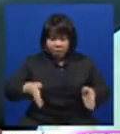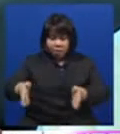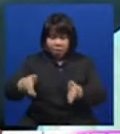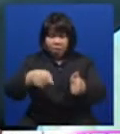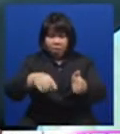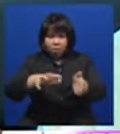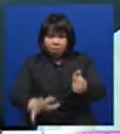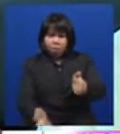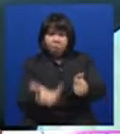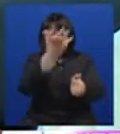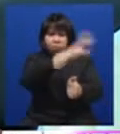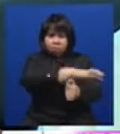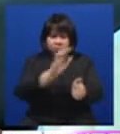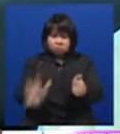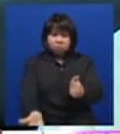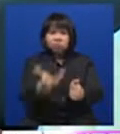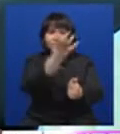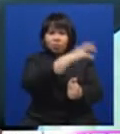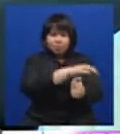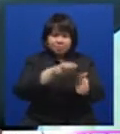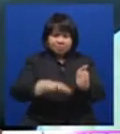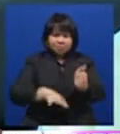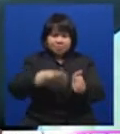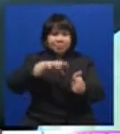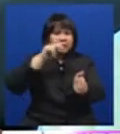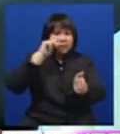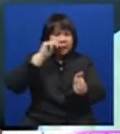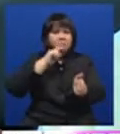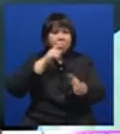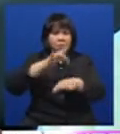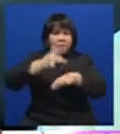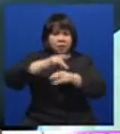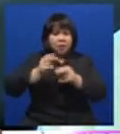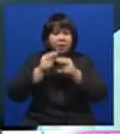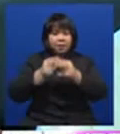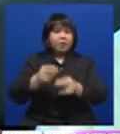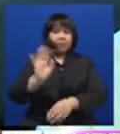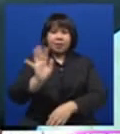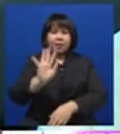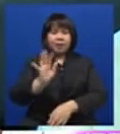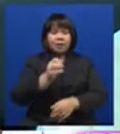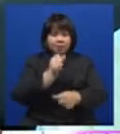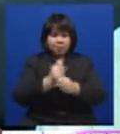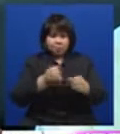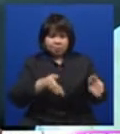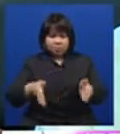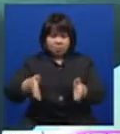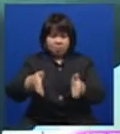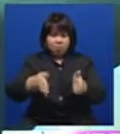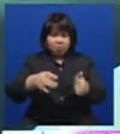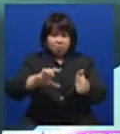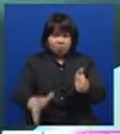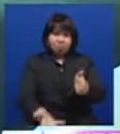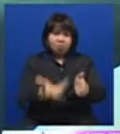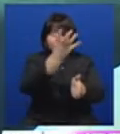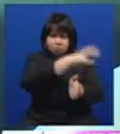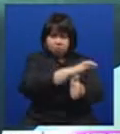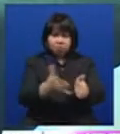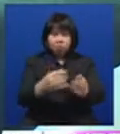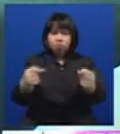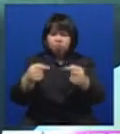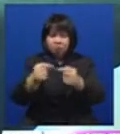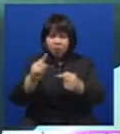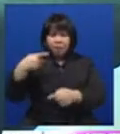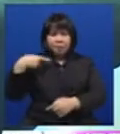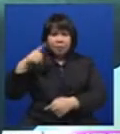ไม่ใช่คลองสาธารณะทั่วไปตามธรรมชาตินะเป็นคลองที่ขุดขึ้นมาเพื่อใช้ในการเกษตรโครงการที่จะก่อสร้างเ